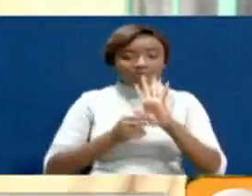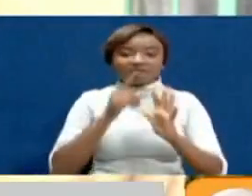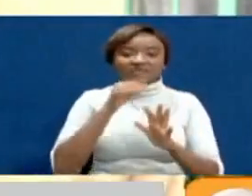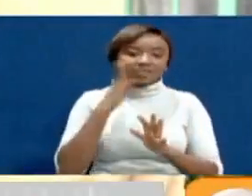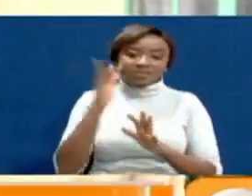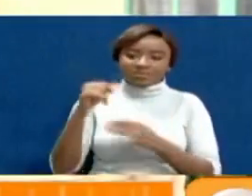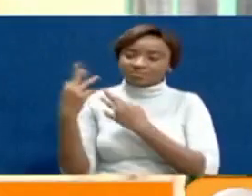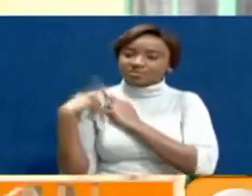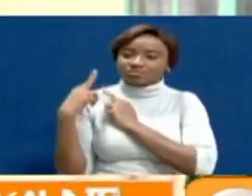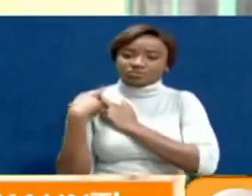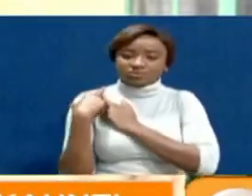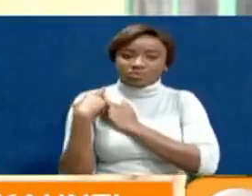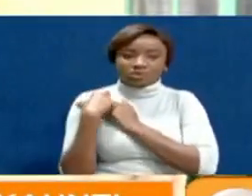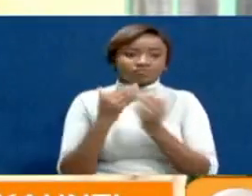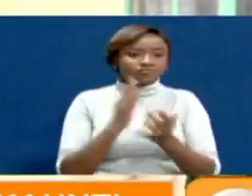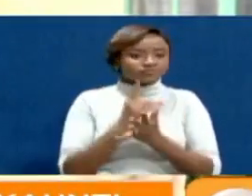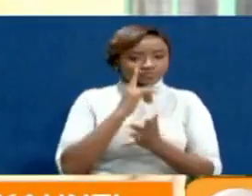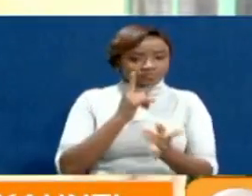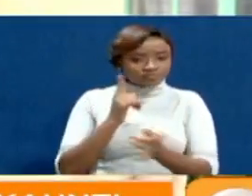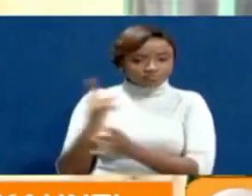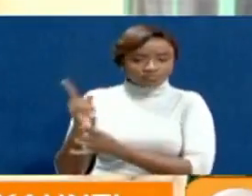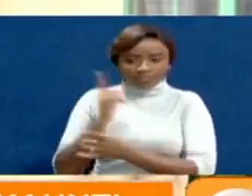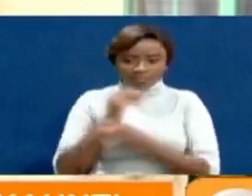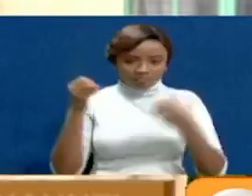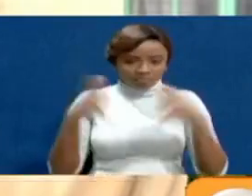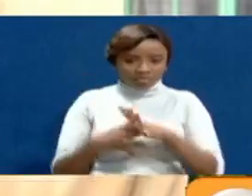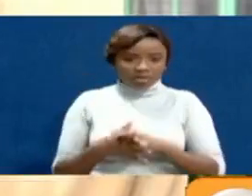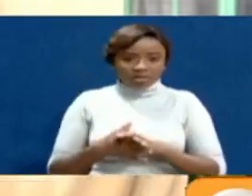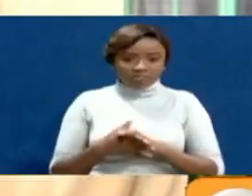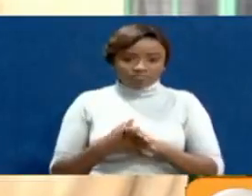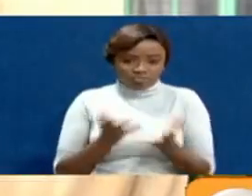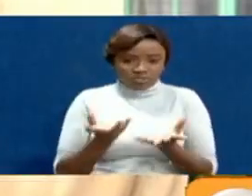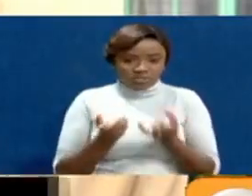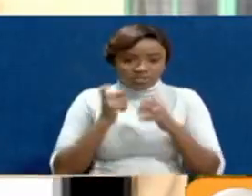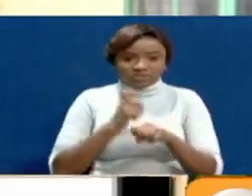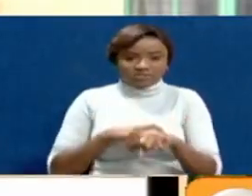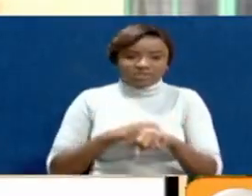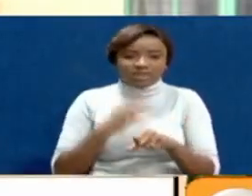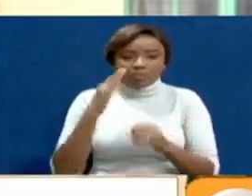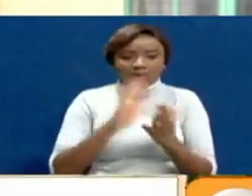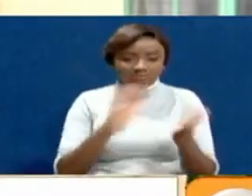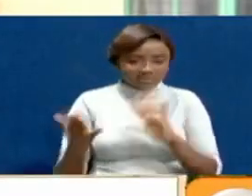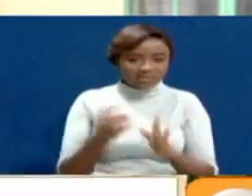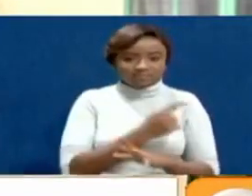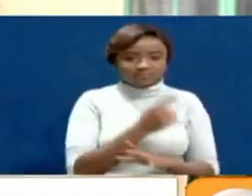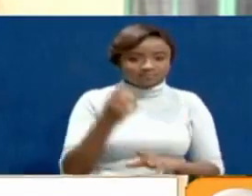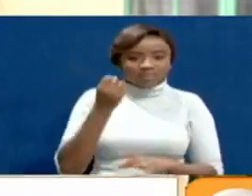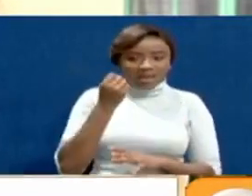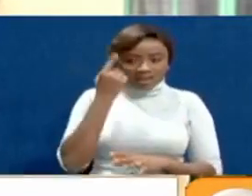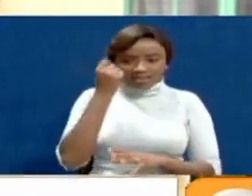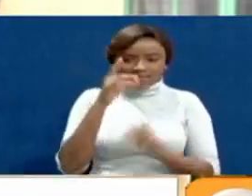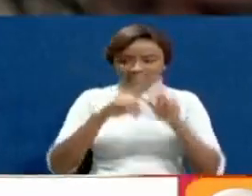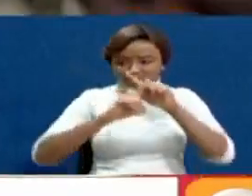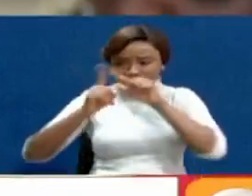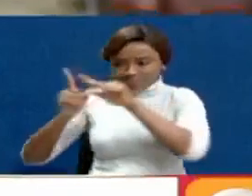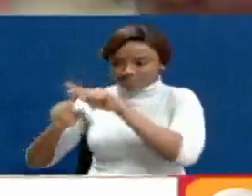done. We have a crew who they have. We may take some time because some of them we understand they have escaped to